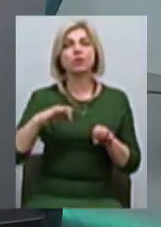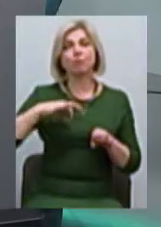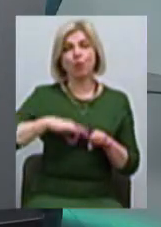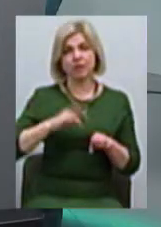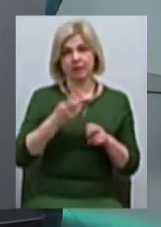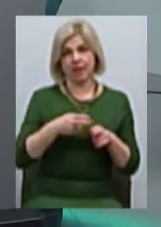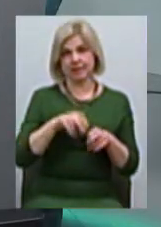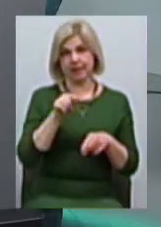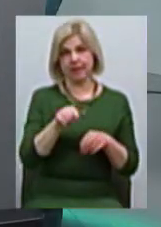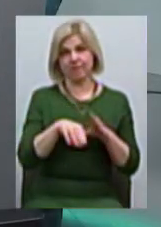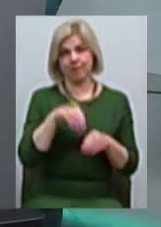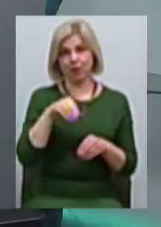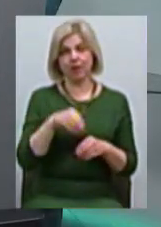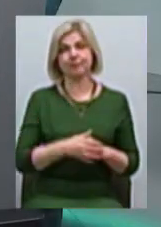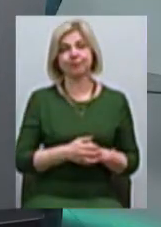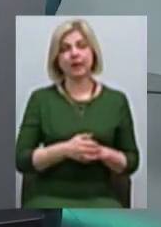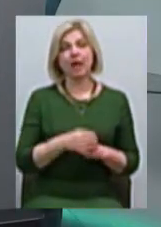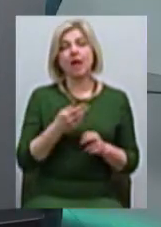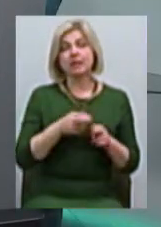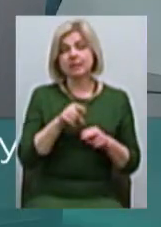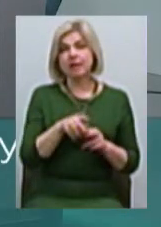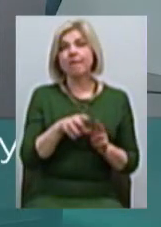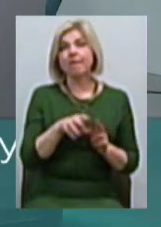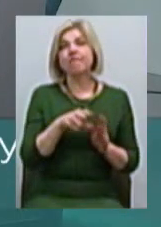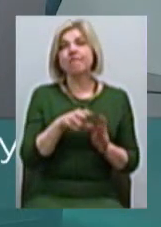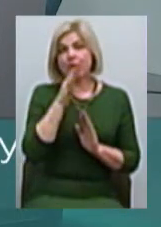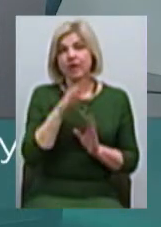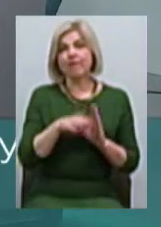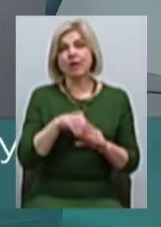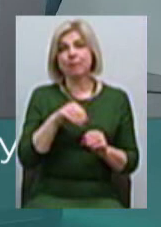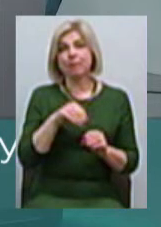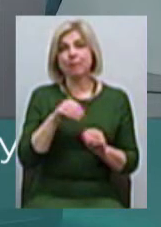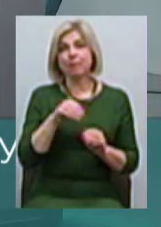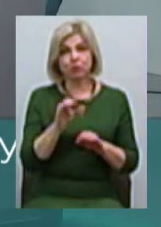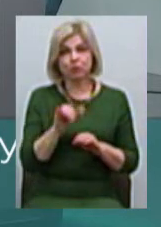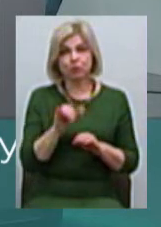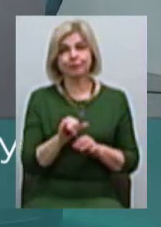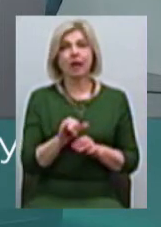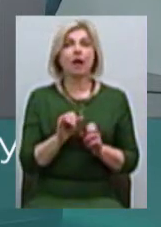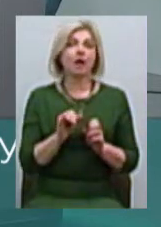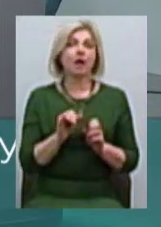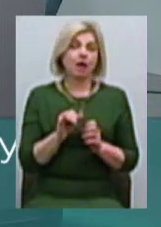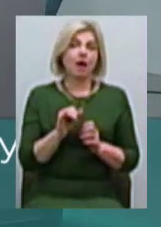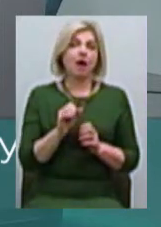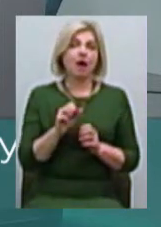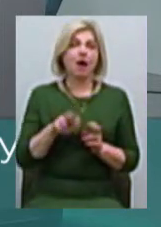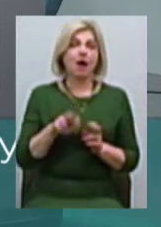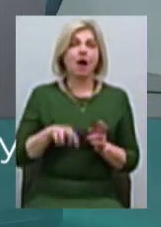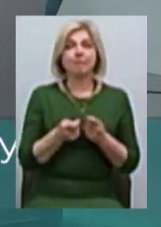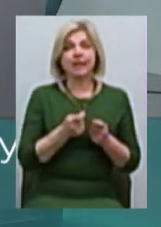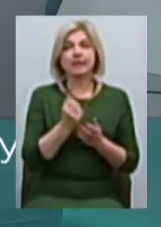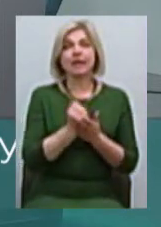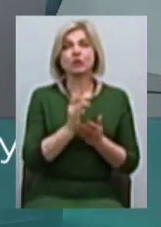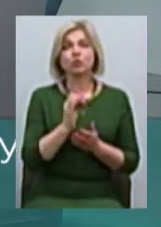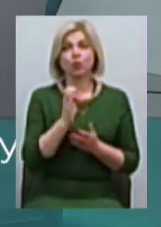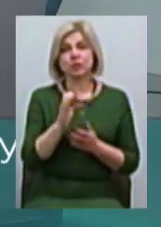Ну, він взагалі-то вбачається саме під час виборчого процесу. А як такий адмінресурс на день виборів, він ну,